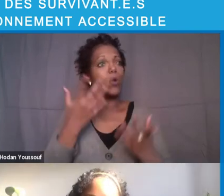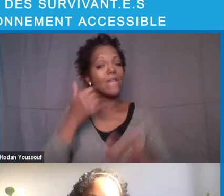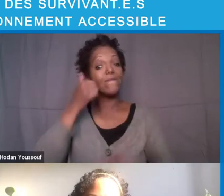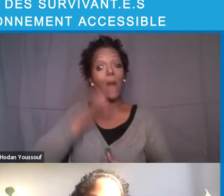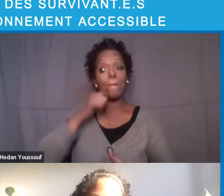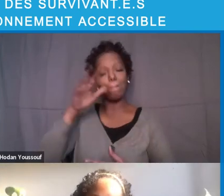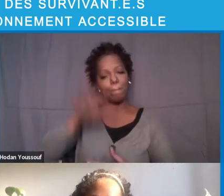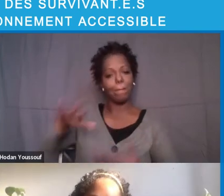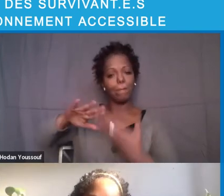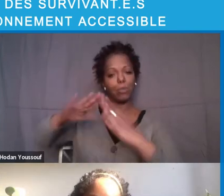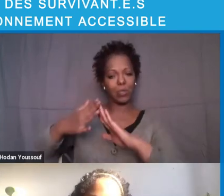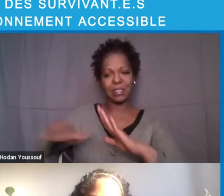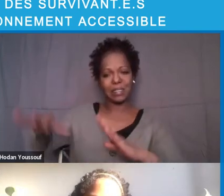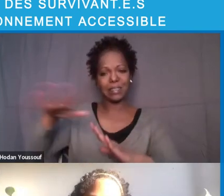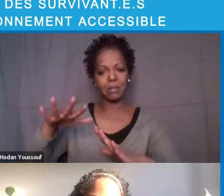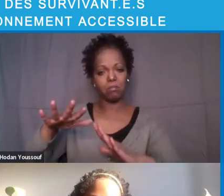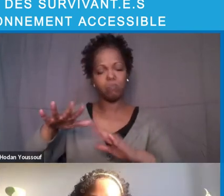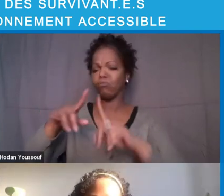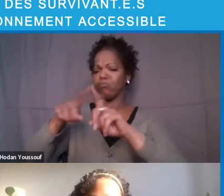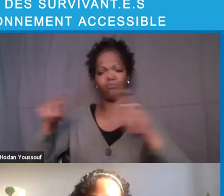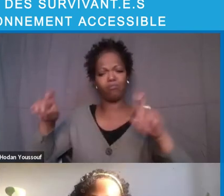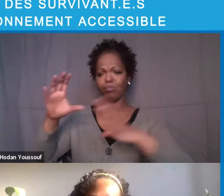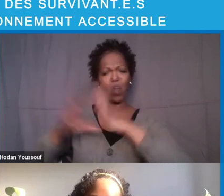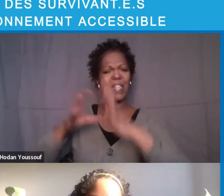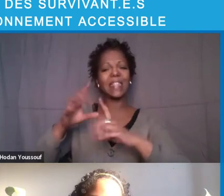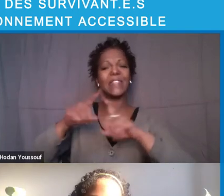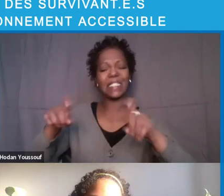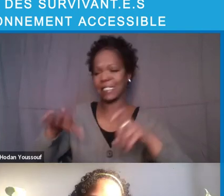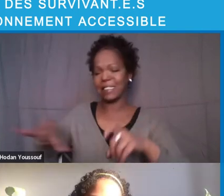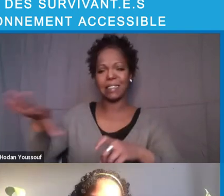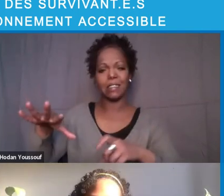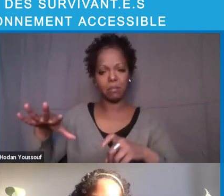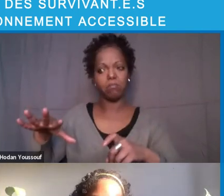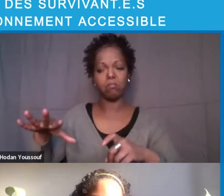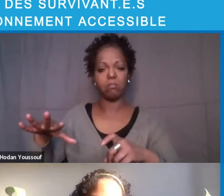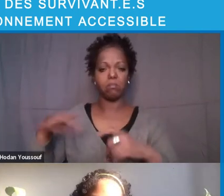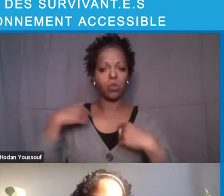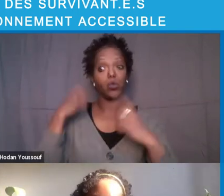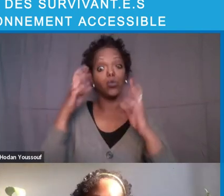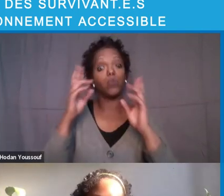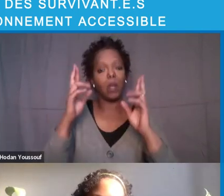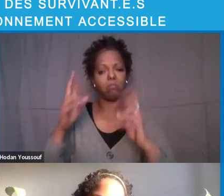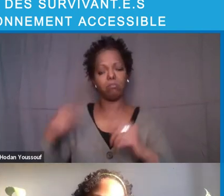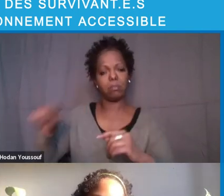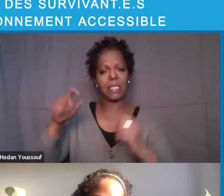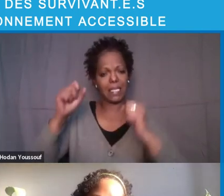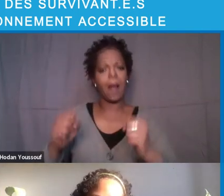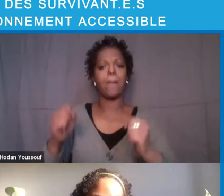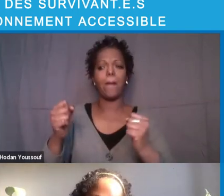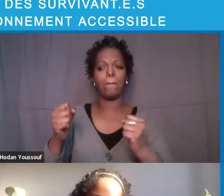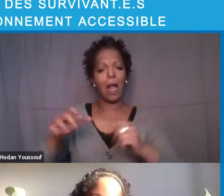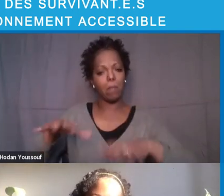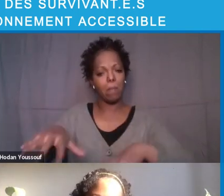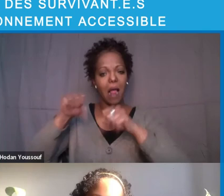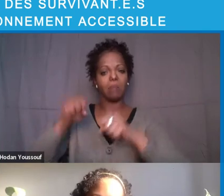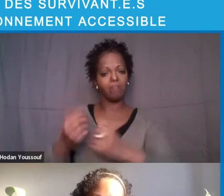vit. Et moi, mon but pour les femmes de notre communauté, quelle que soit la race,